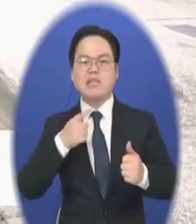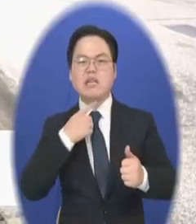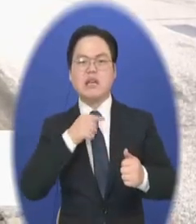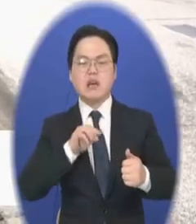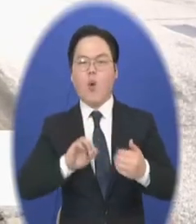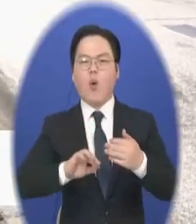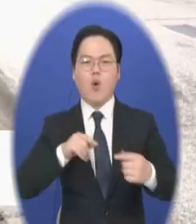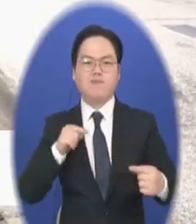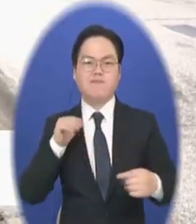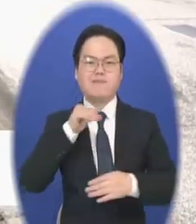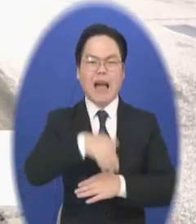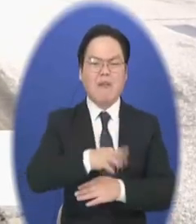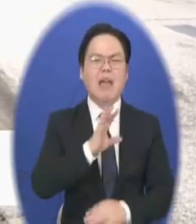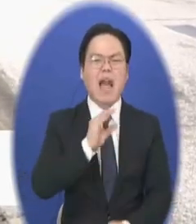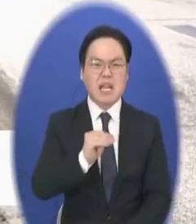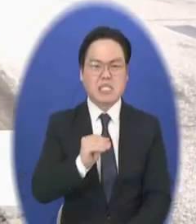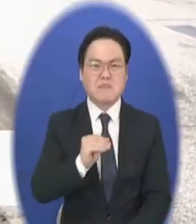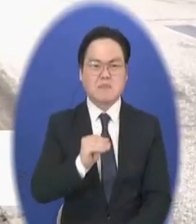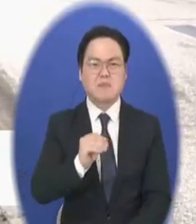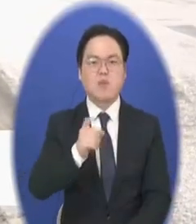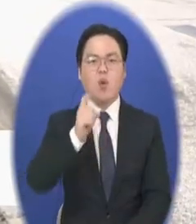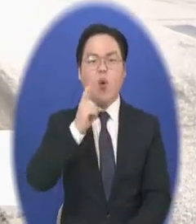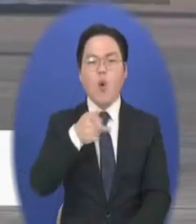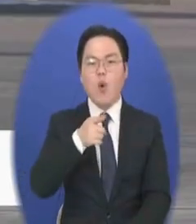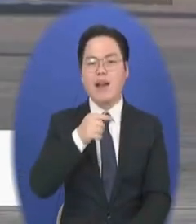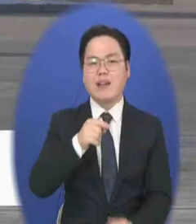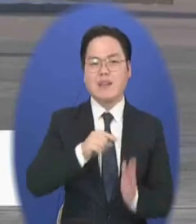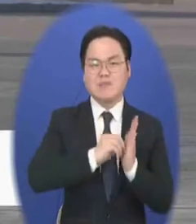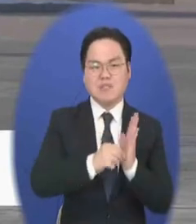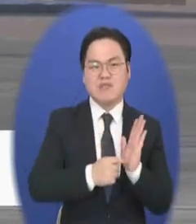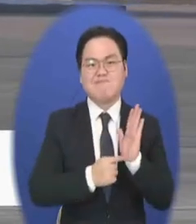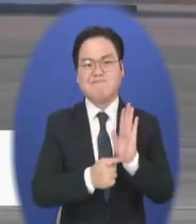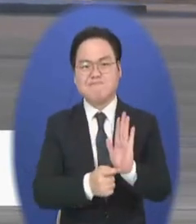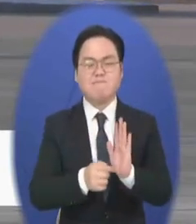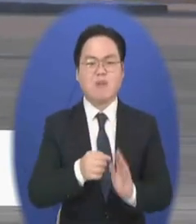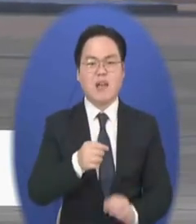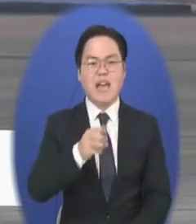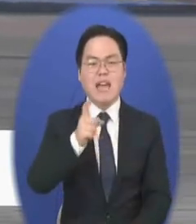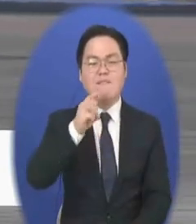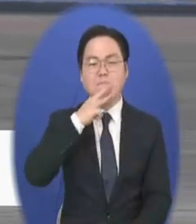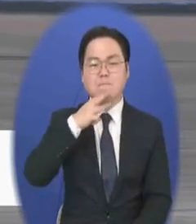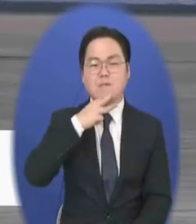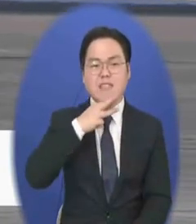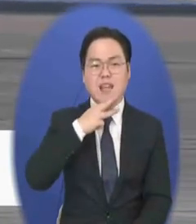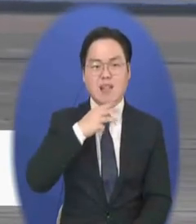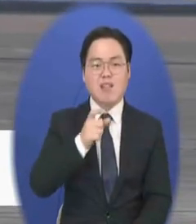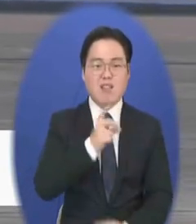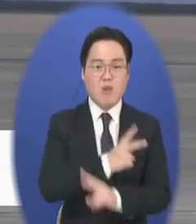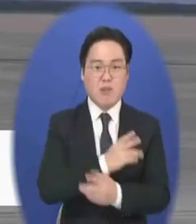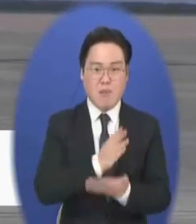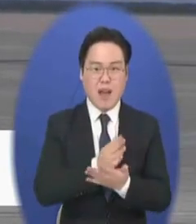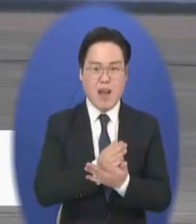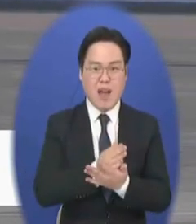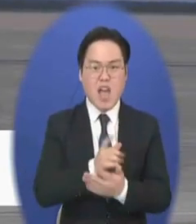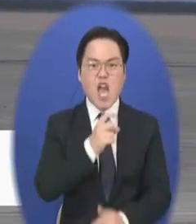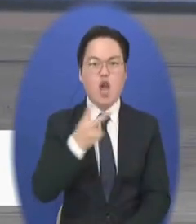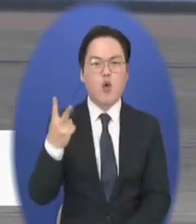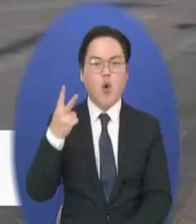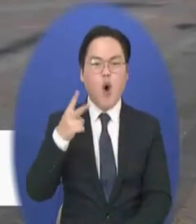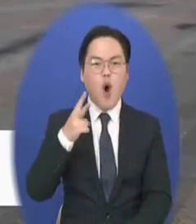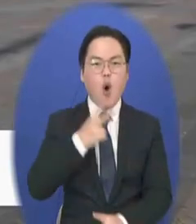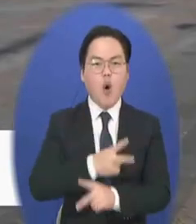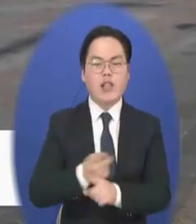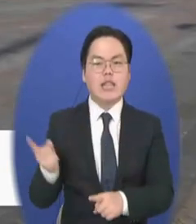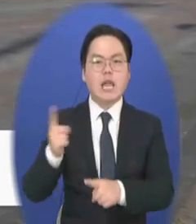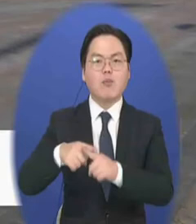үндэсний аюулгүй байдлыг хамгаалахад үг хэлэх хэвлэл нийтлэх эрх чөлөө тулгуур болж байдаг. Үүнийг нь хойш татаж эрүүгийн хуулиар шийдэх нь зохисгүй гэдэгтэй Монгол